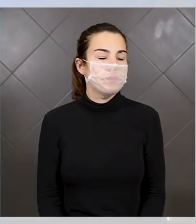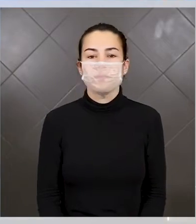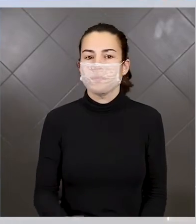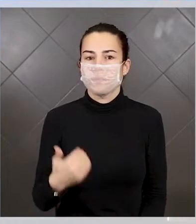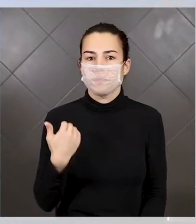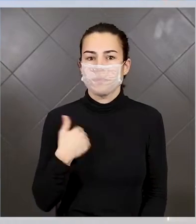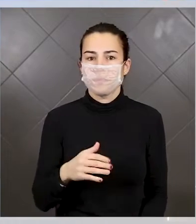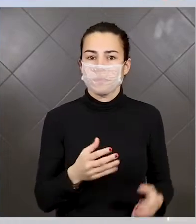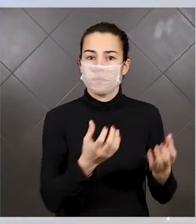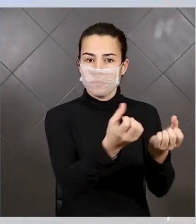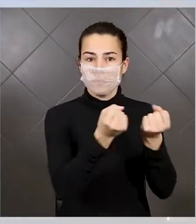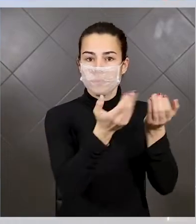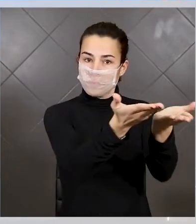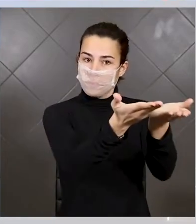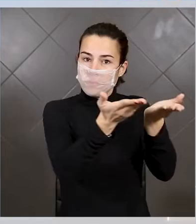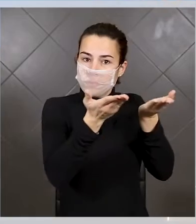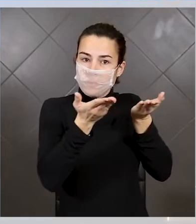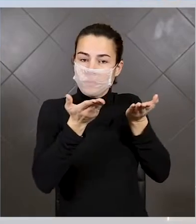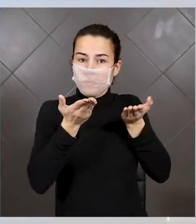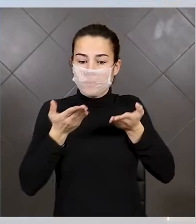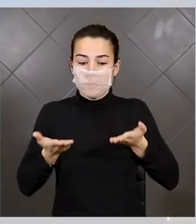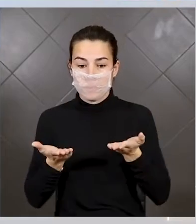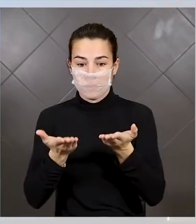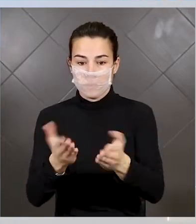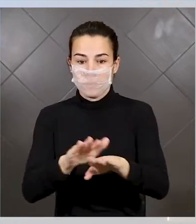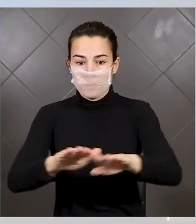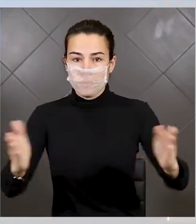Val. Aquí surt del forn, ja ho tenim cuit.